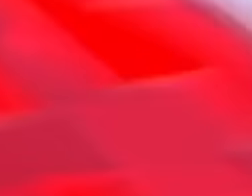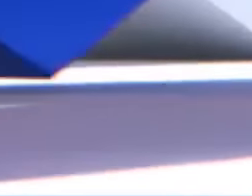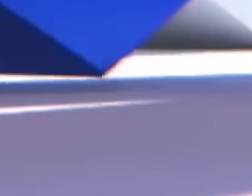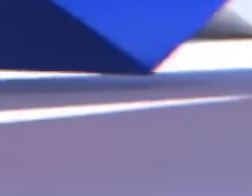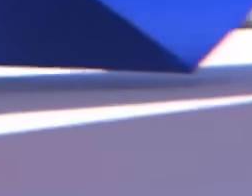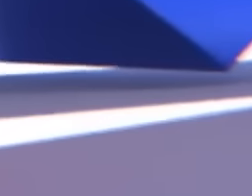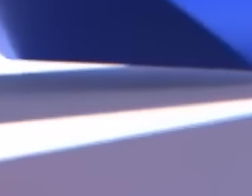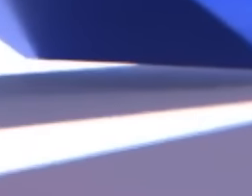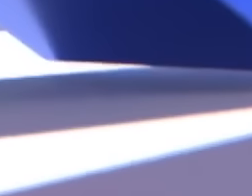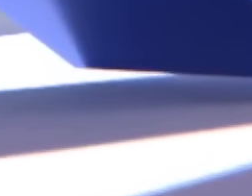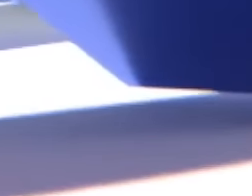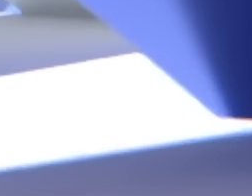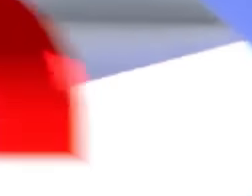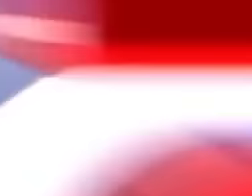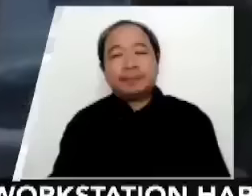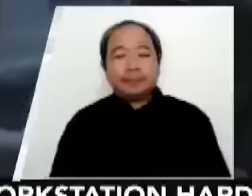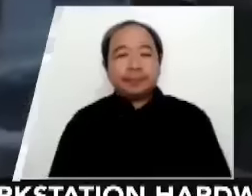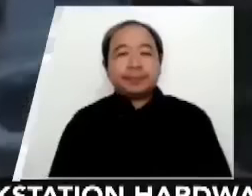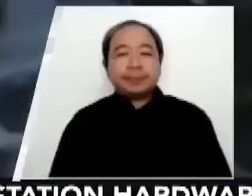Gaston.